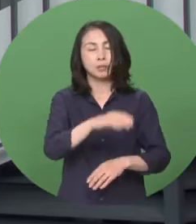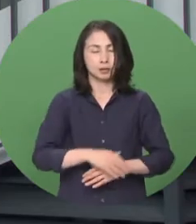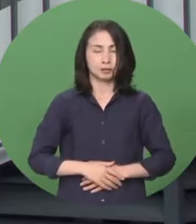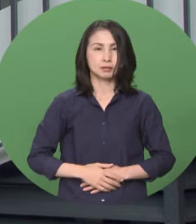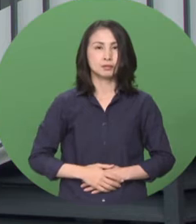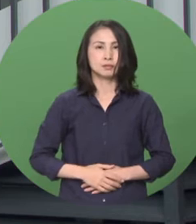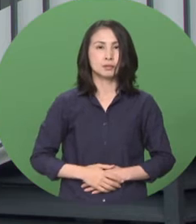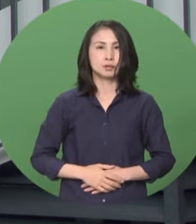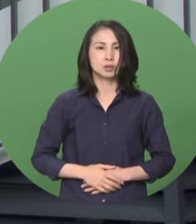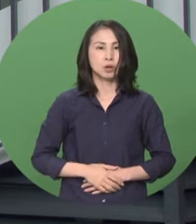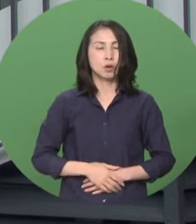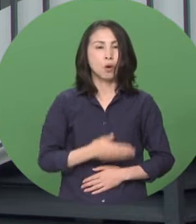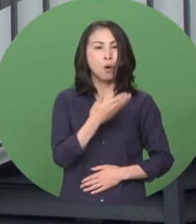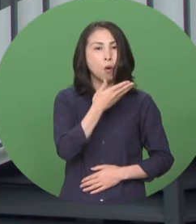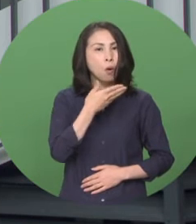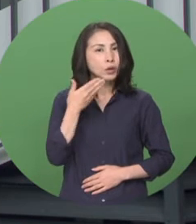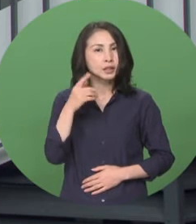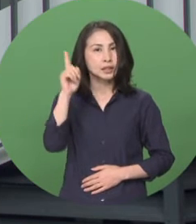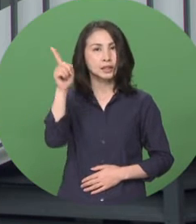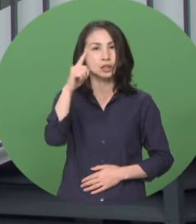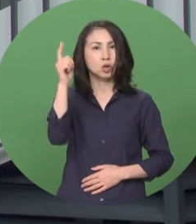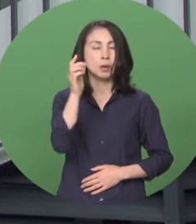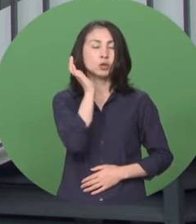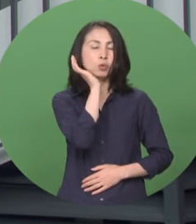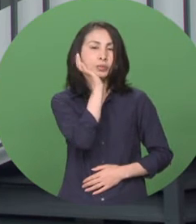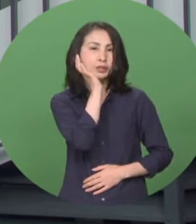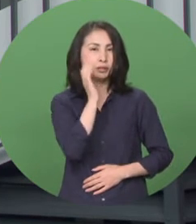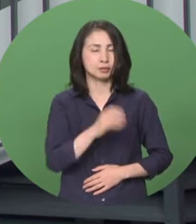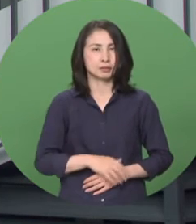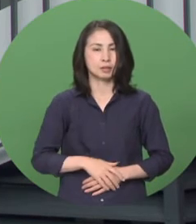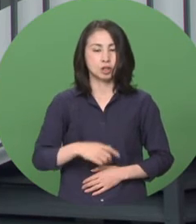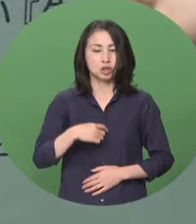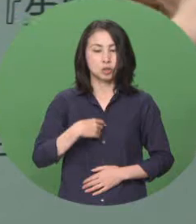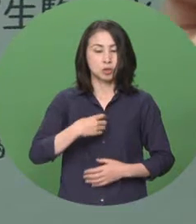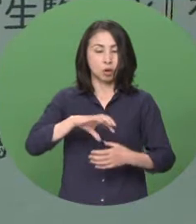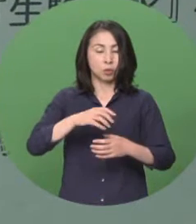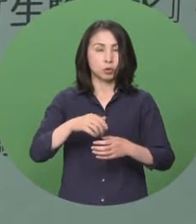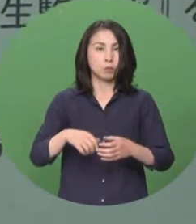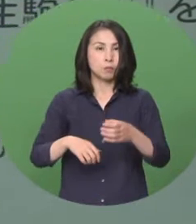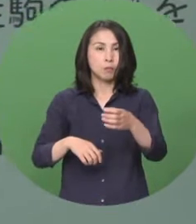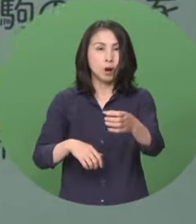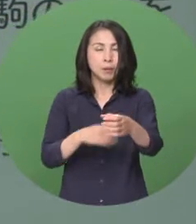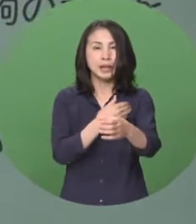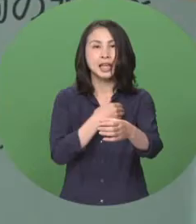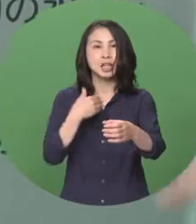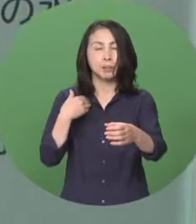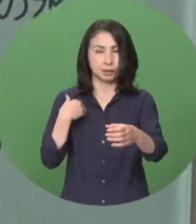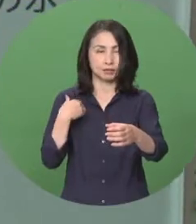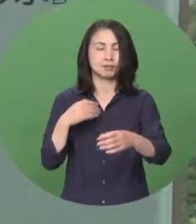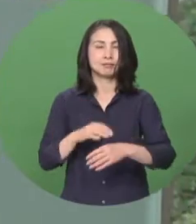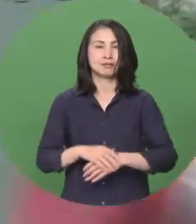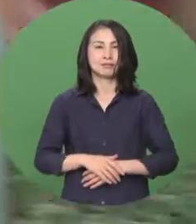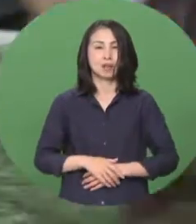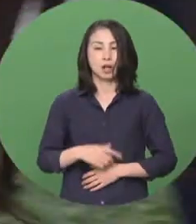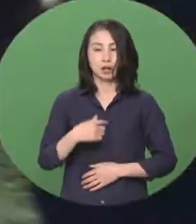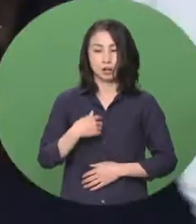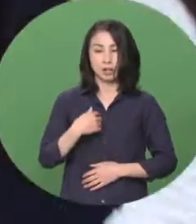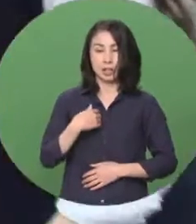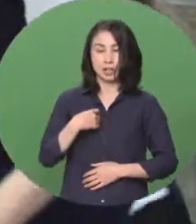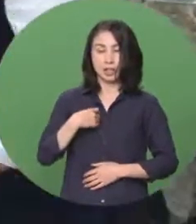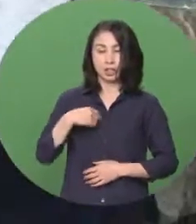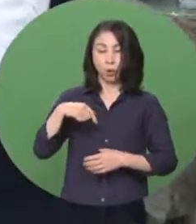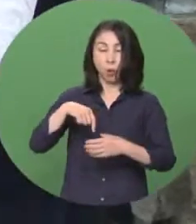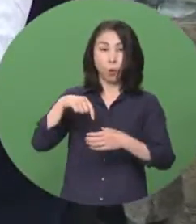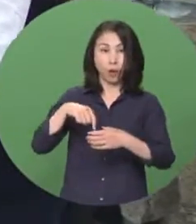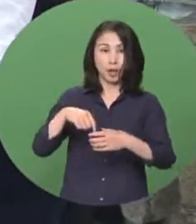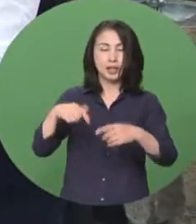ほら、美味しい生駒の水、マイボトルにも給水していただくことができます。ほら、私マイボトル持ってき